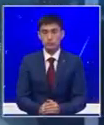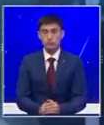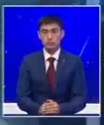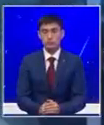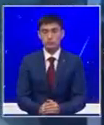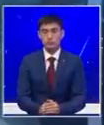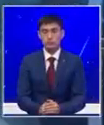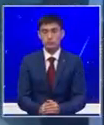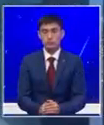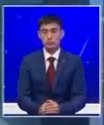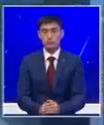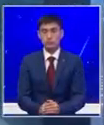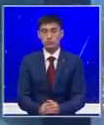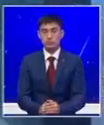тсу Алматинская область